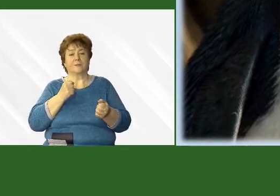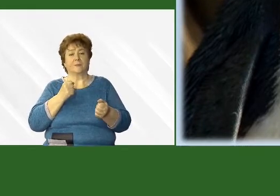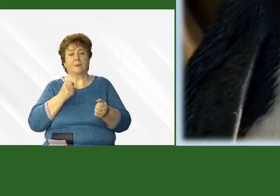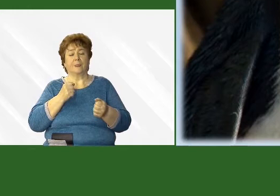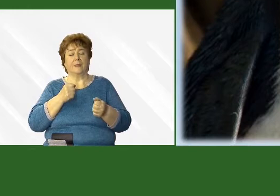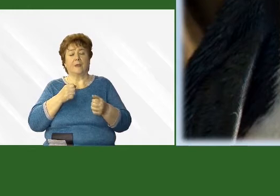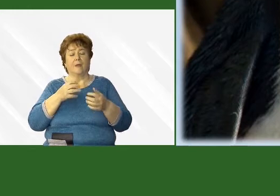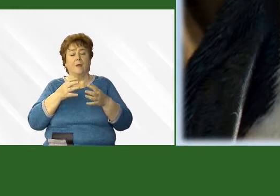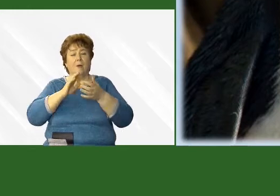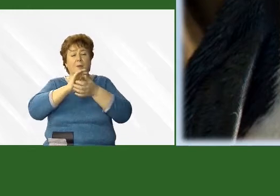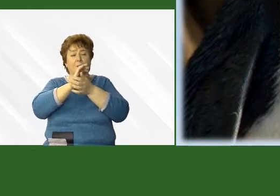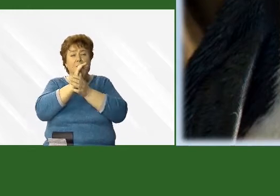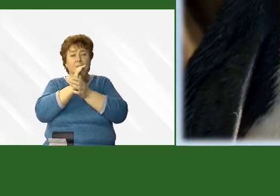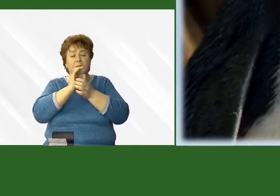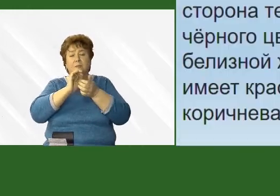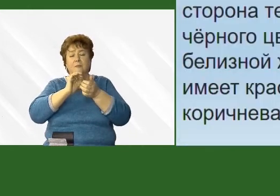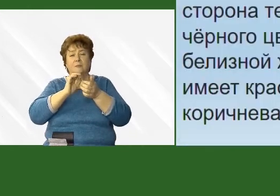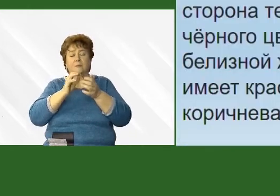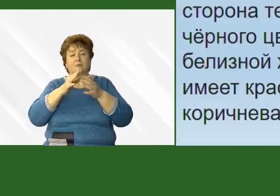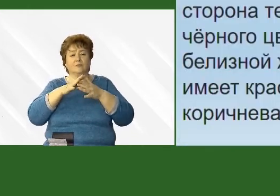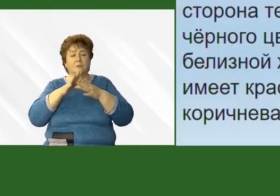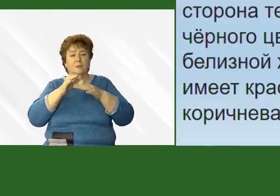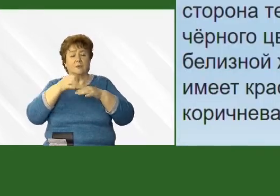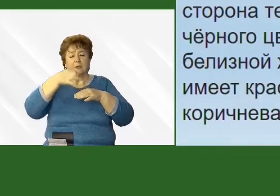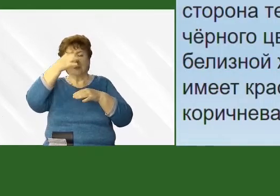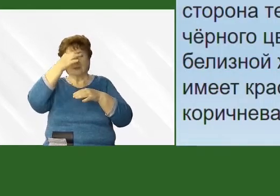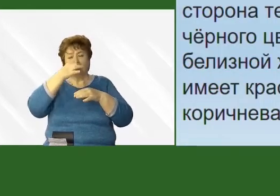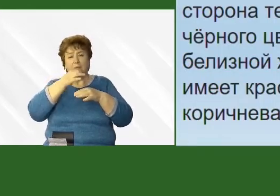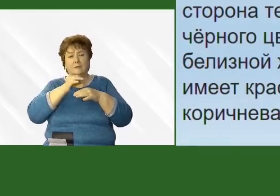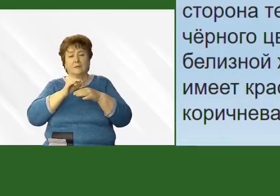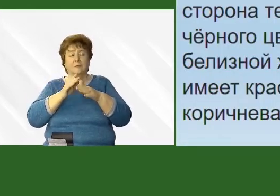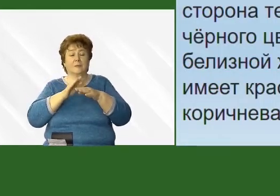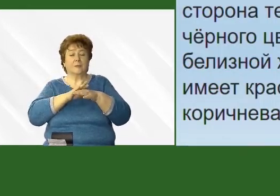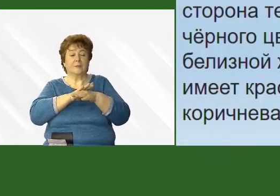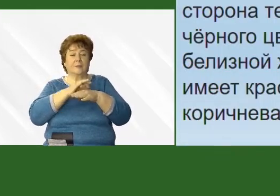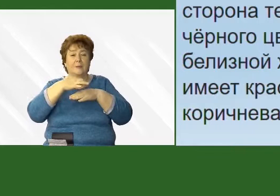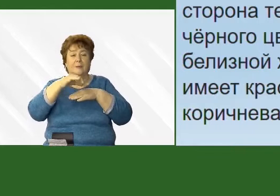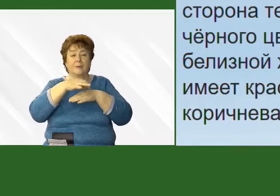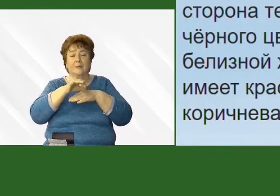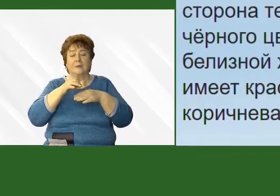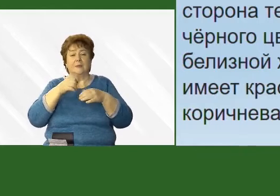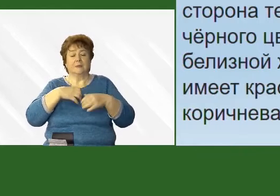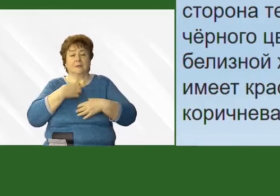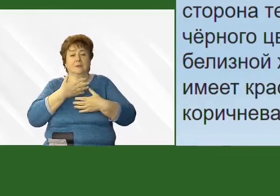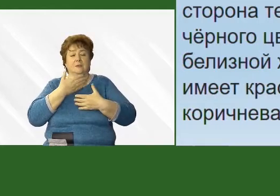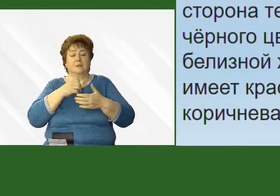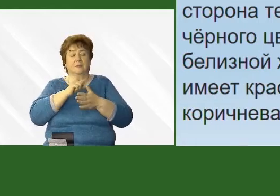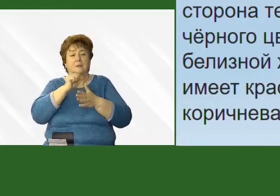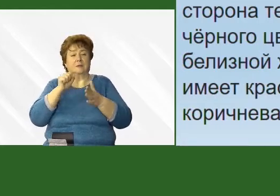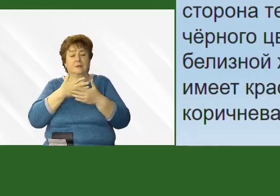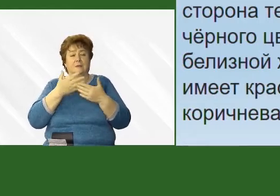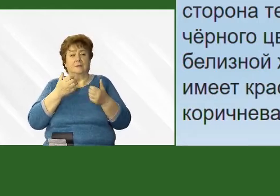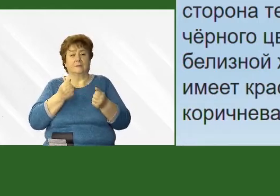С таким густым, плотным и гладким оперением золотоволосым пингвинам не страшны ни холодная